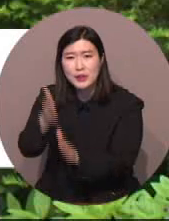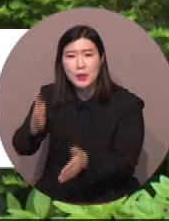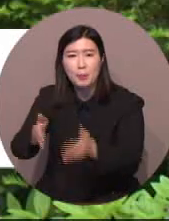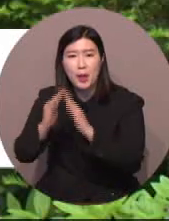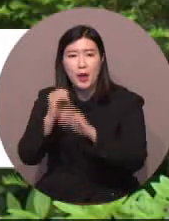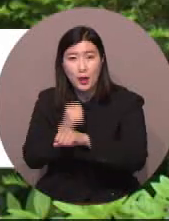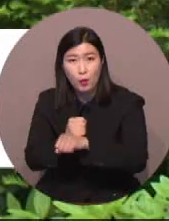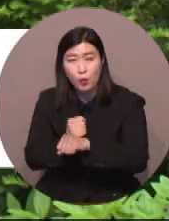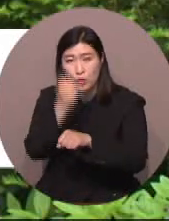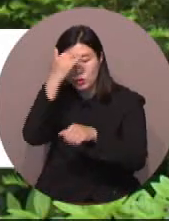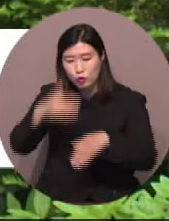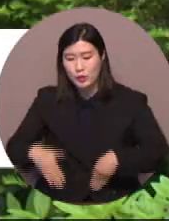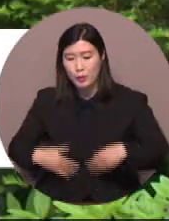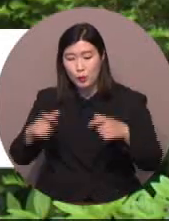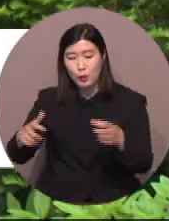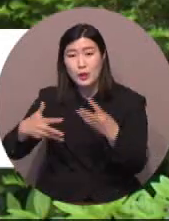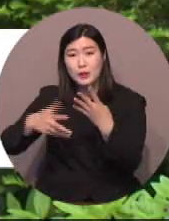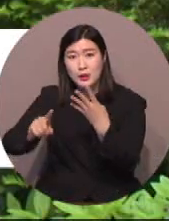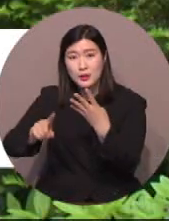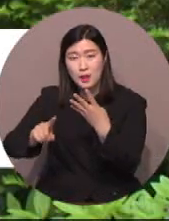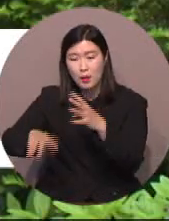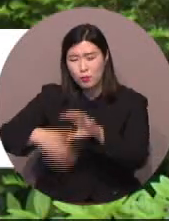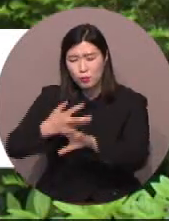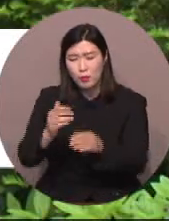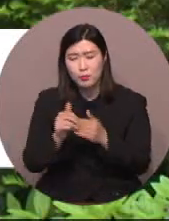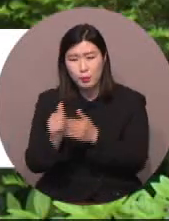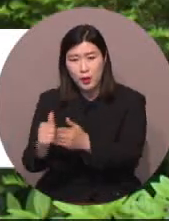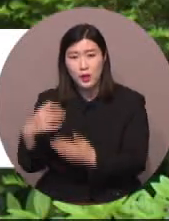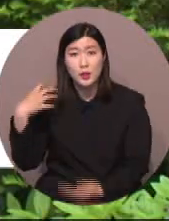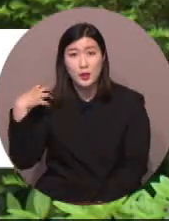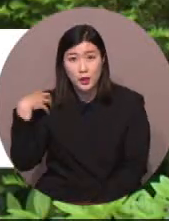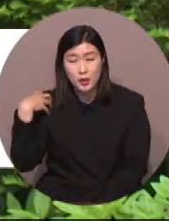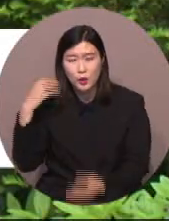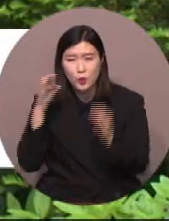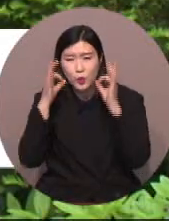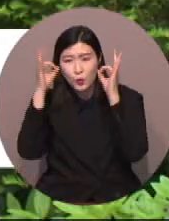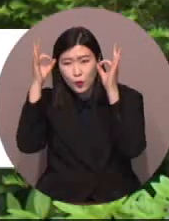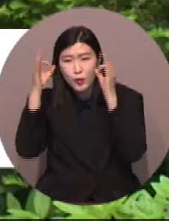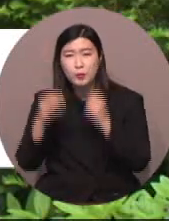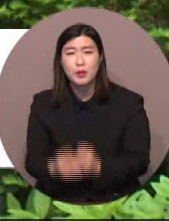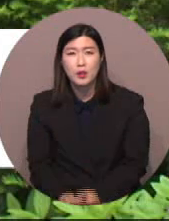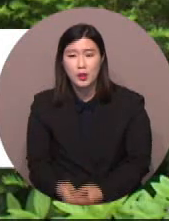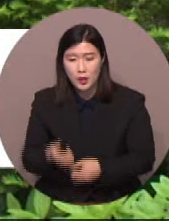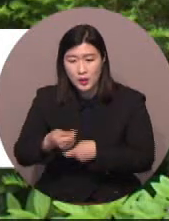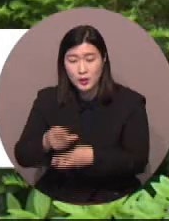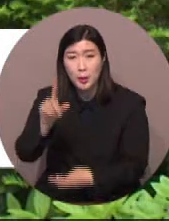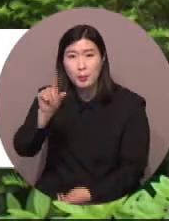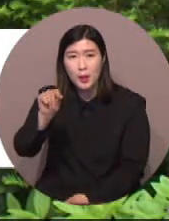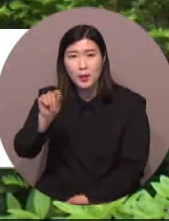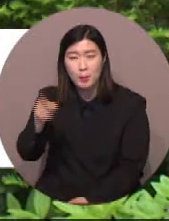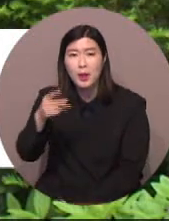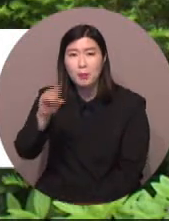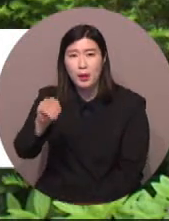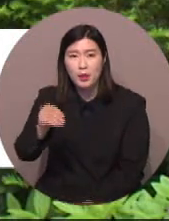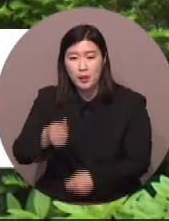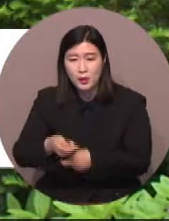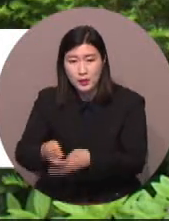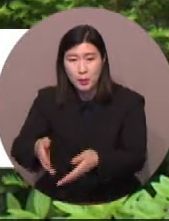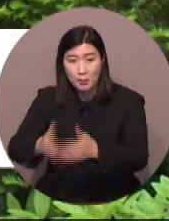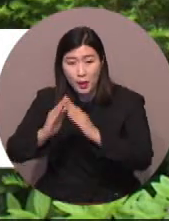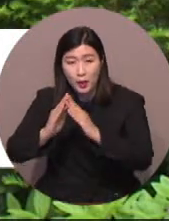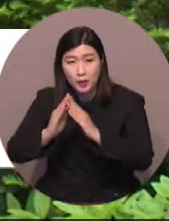충남도가 4 차 산업혁명 시대를 이끌도록 하려고 합니다 100만평 기우에 산단 을 만들어서